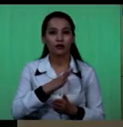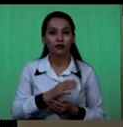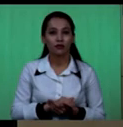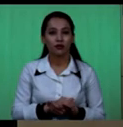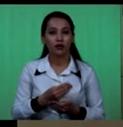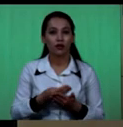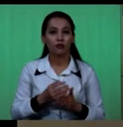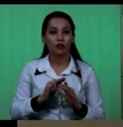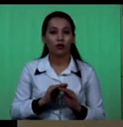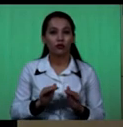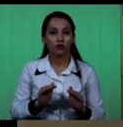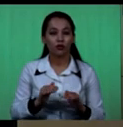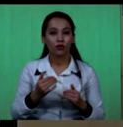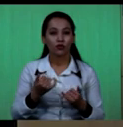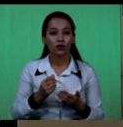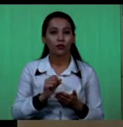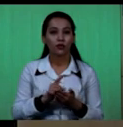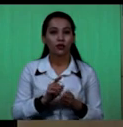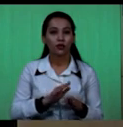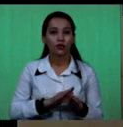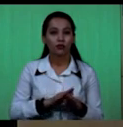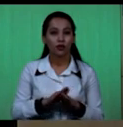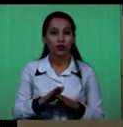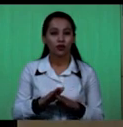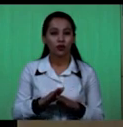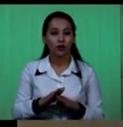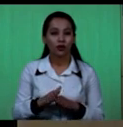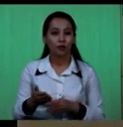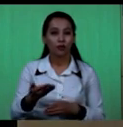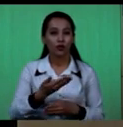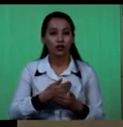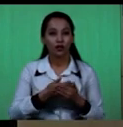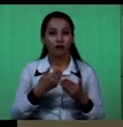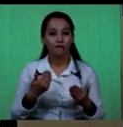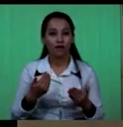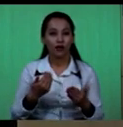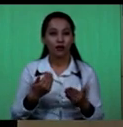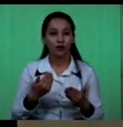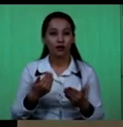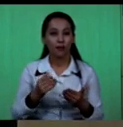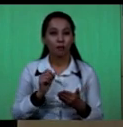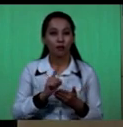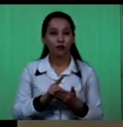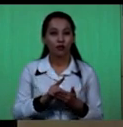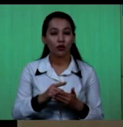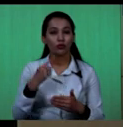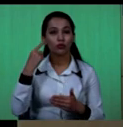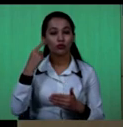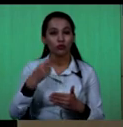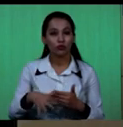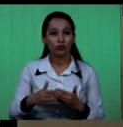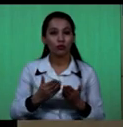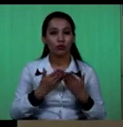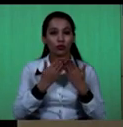Aziz o'quvchilar, ushbu masalani yechishda biz avval masalani tushunib o'qishimiz kerak.